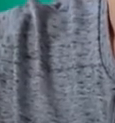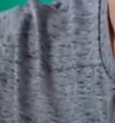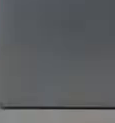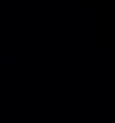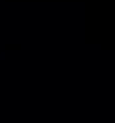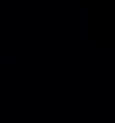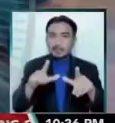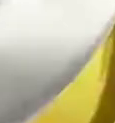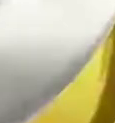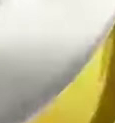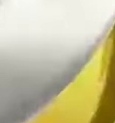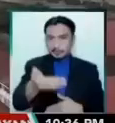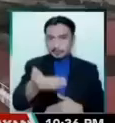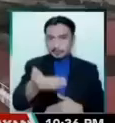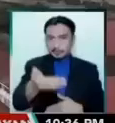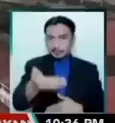mistake-free.